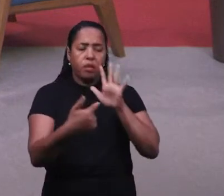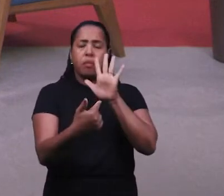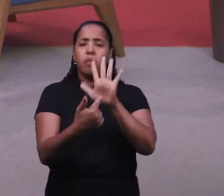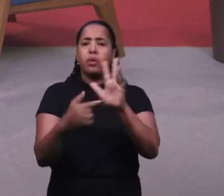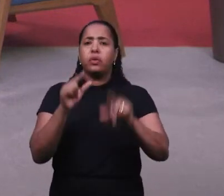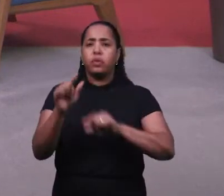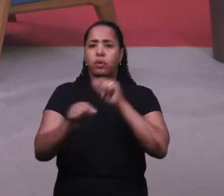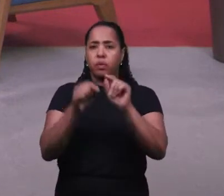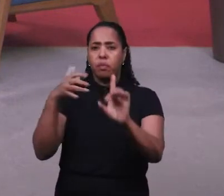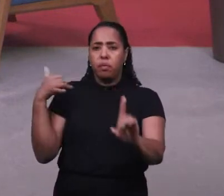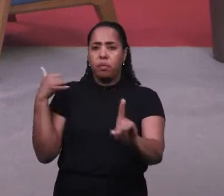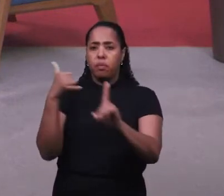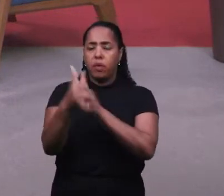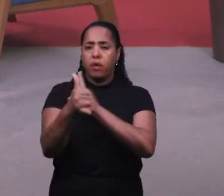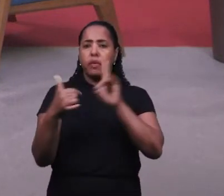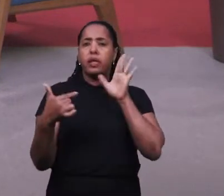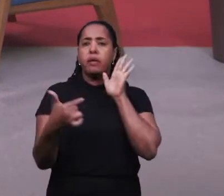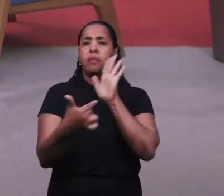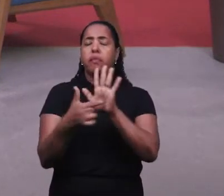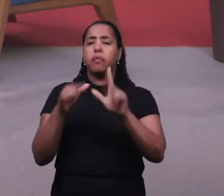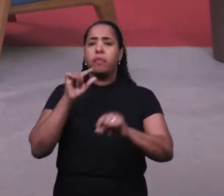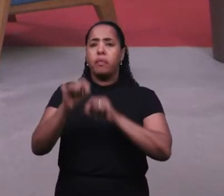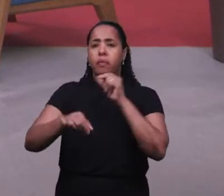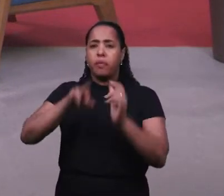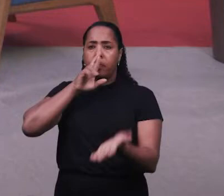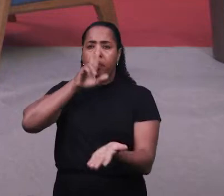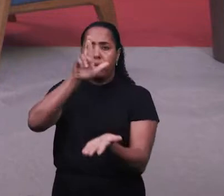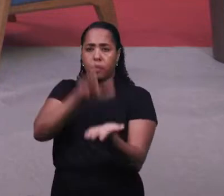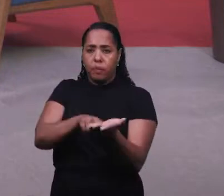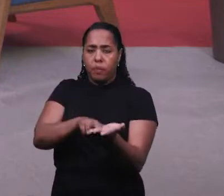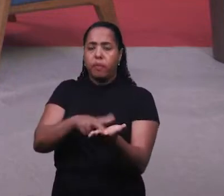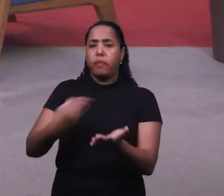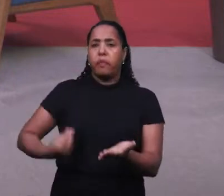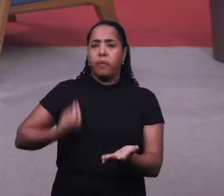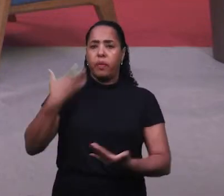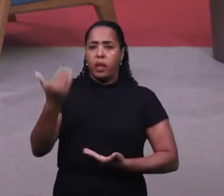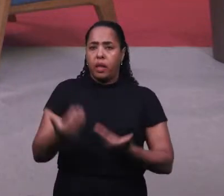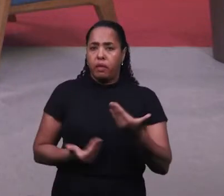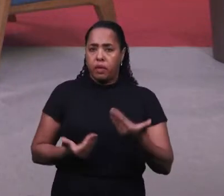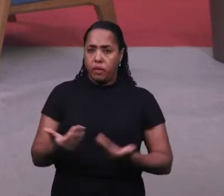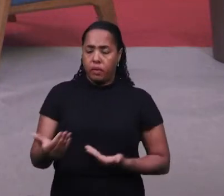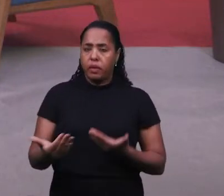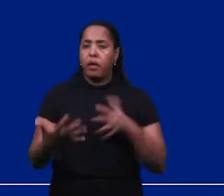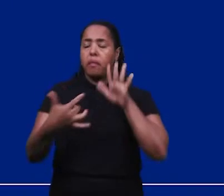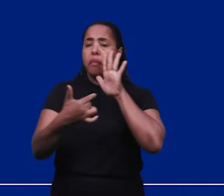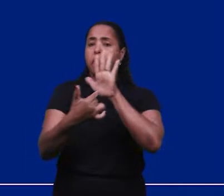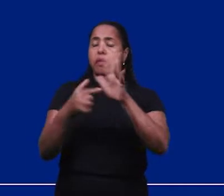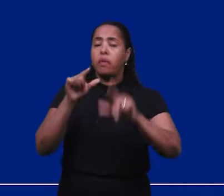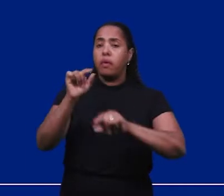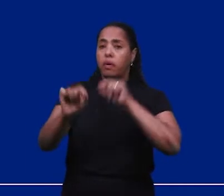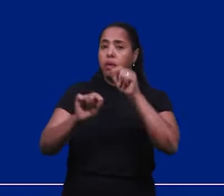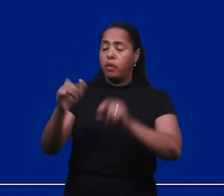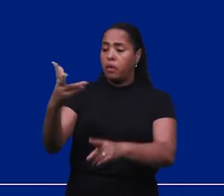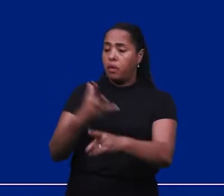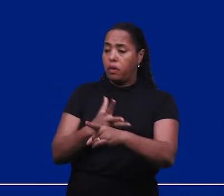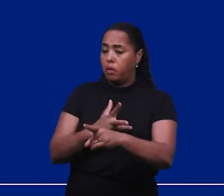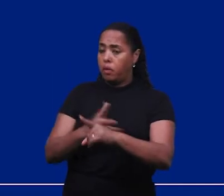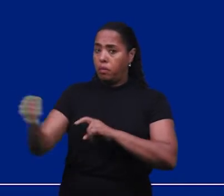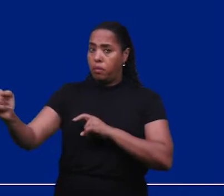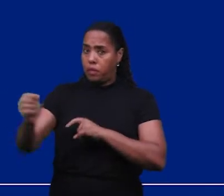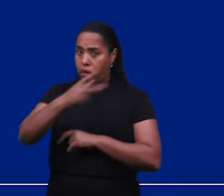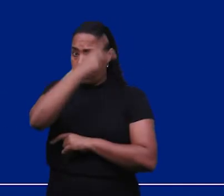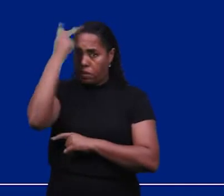citer, c'est ce qui apporte prophétiquement ce résultat dans la vie de l'Église. La parole dit, à celui qui vaincra, je